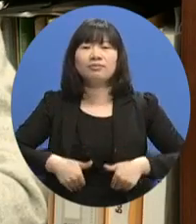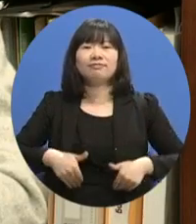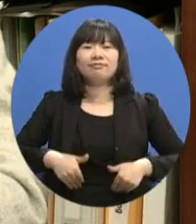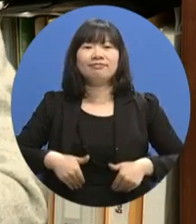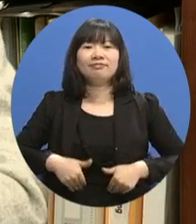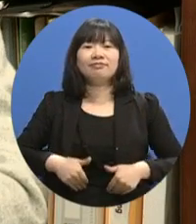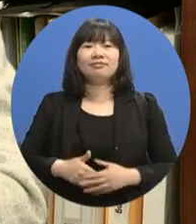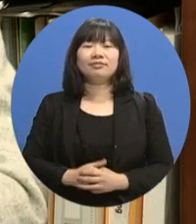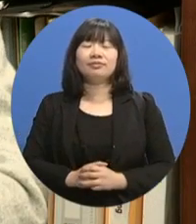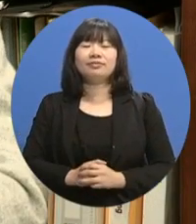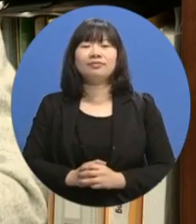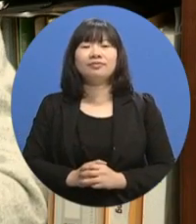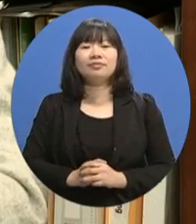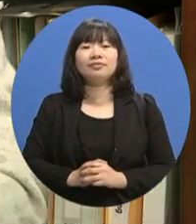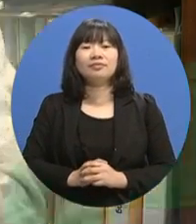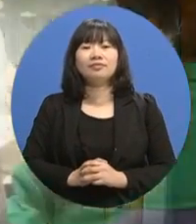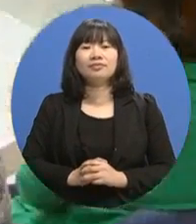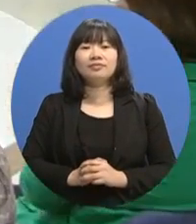그렇죠.